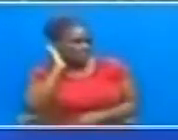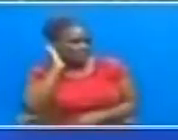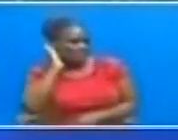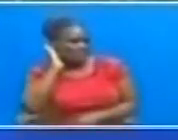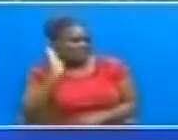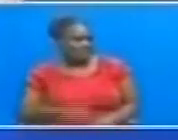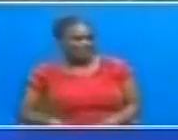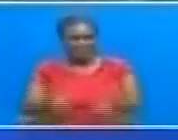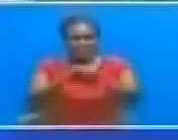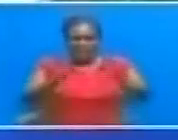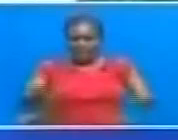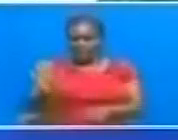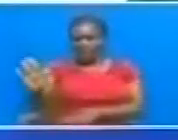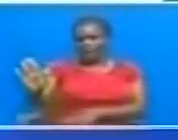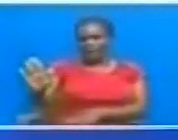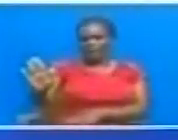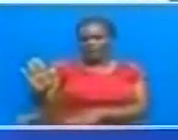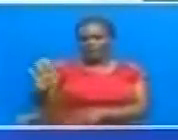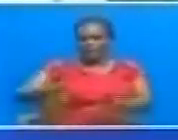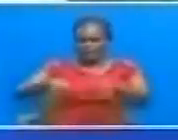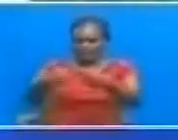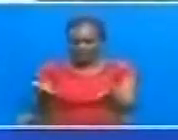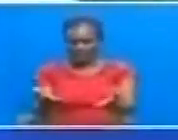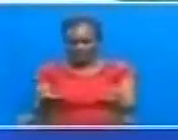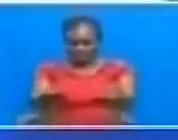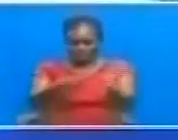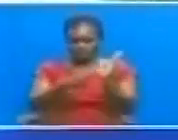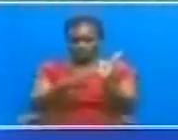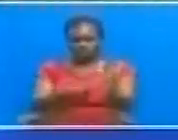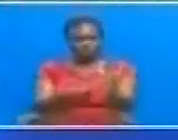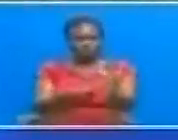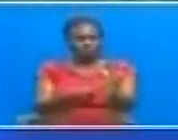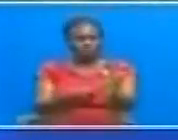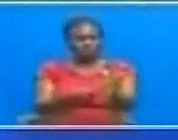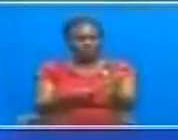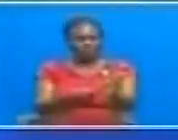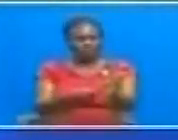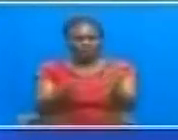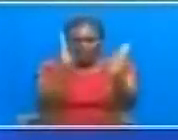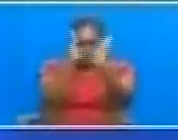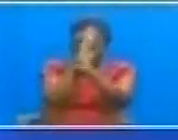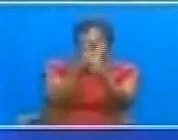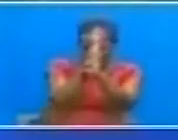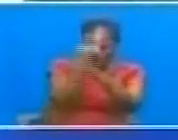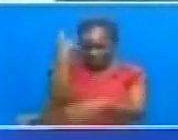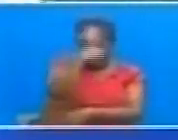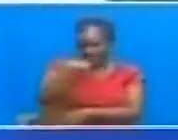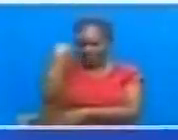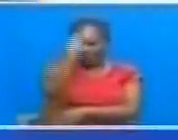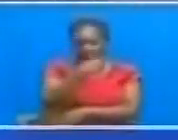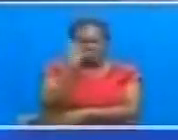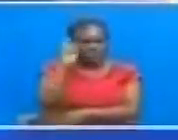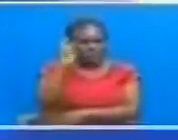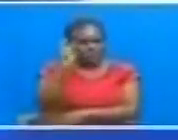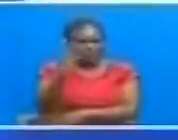ni yako na taito hii ni yako. Alimletea taito, akachukua uso wake, akalingania na